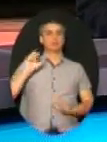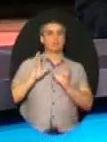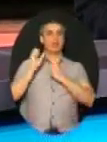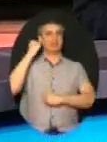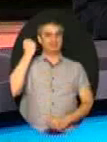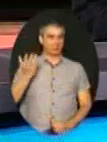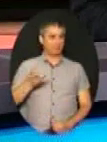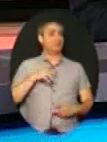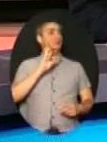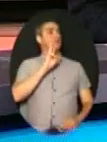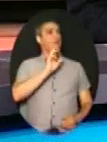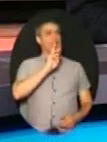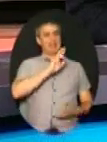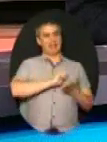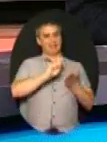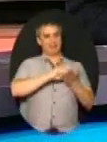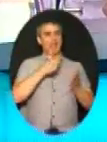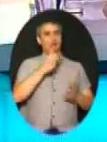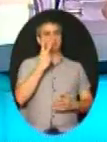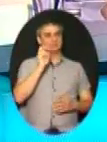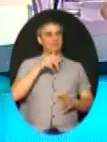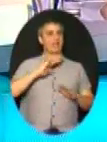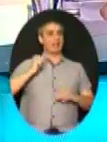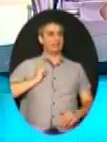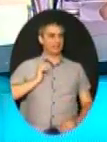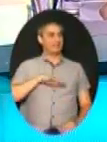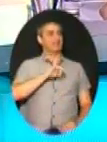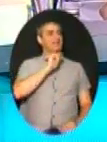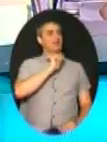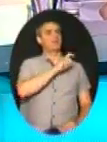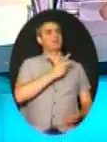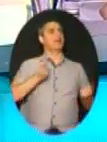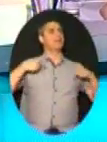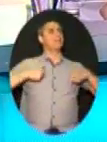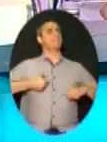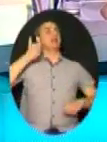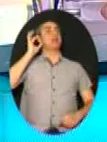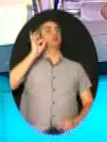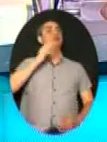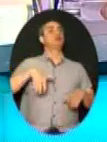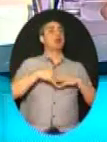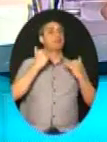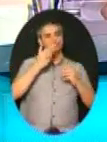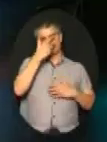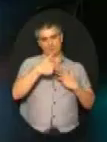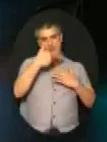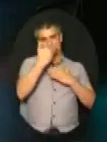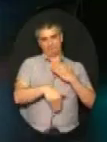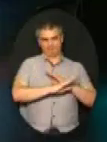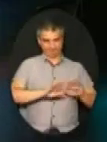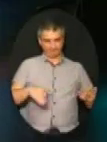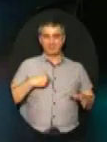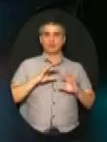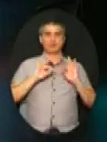הציוני, שמעון ריקלין, פובליציסט, ערוץ 20 גלץ, ויריב אופנהיימר, מנכ"ל שלום עכשיו היוצא. אכן כך. אוקיי, אנחנו